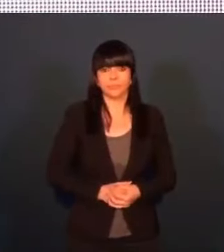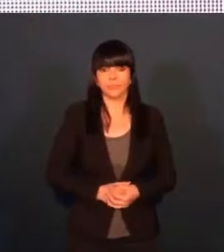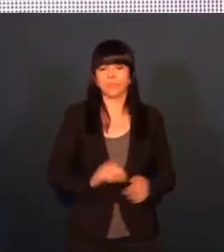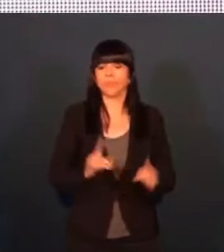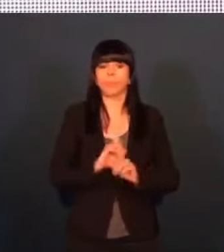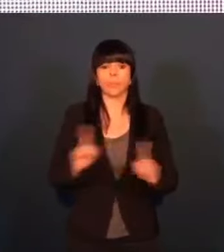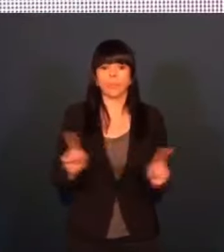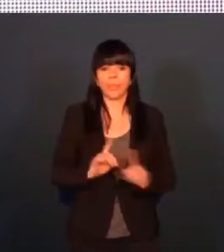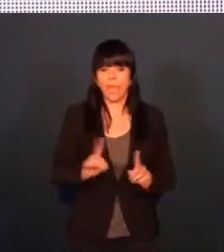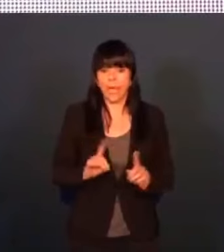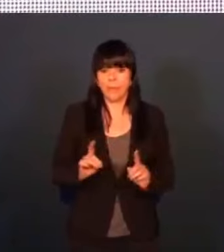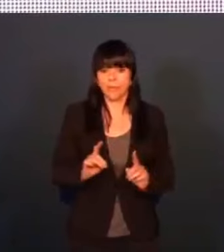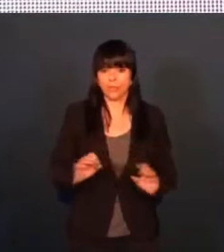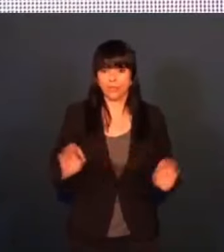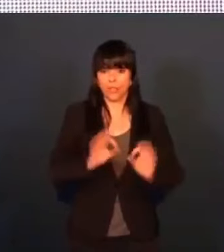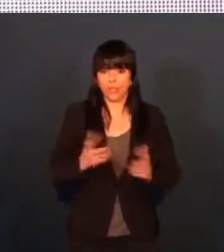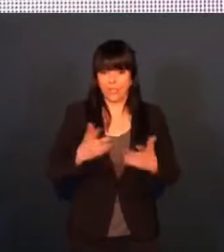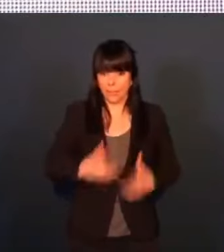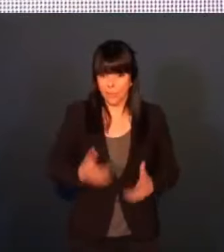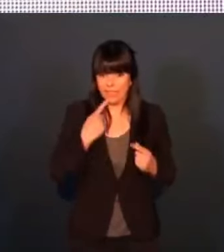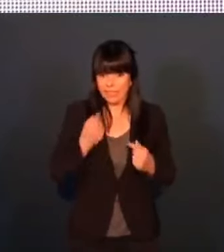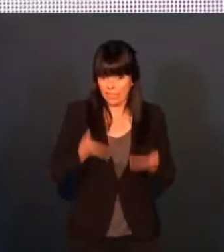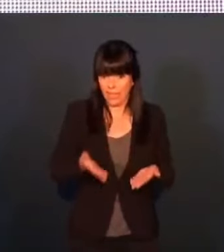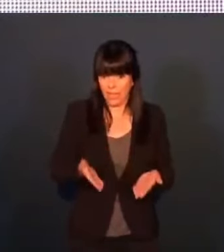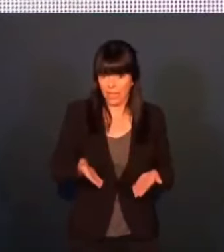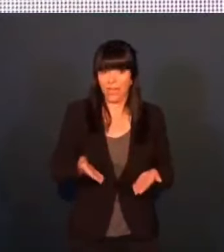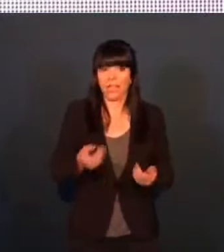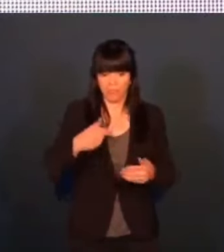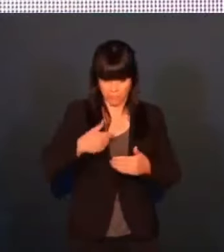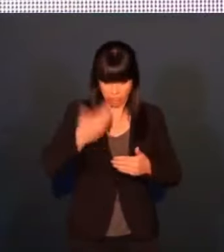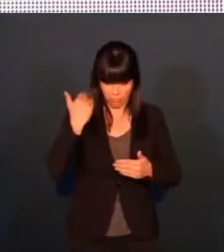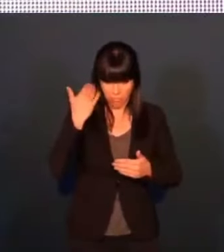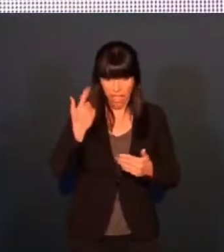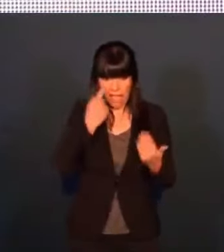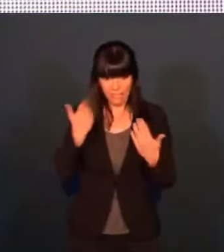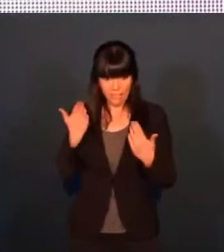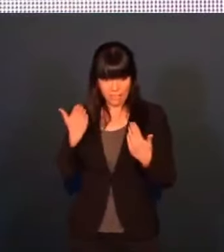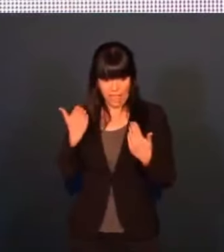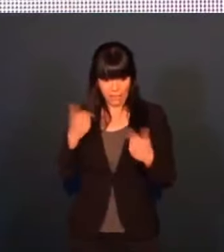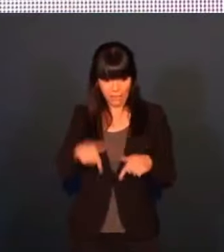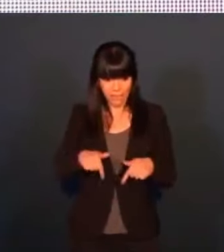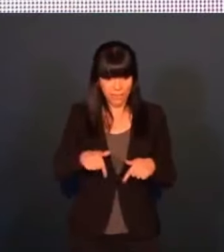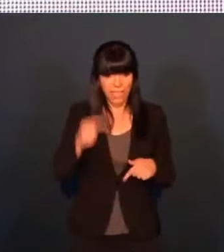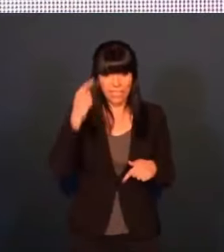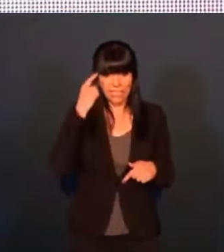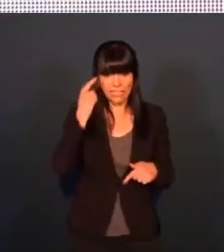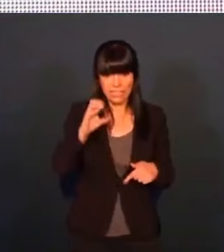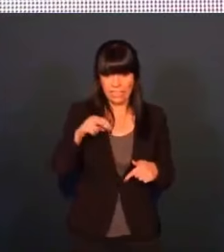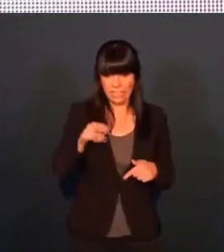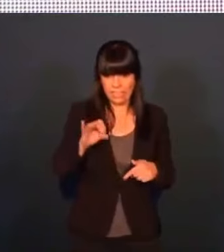Няма да чета целия, само определени пасажи. През изминалата седмица ГЕРБ СДС демонстрираха